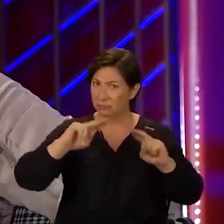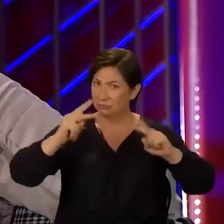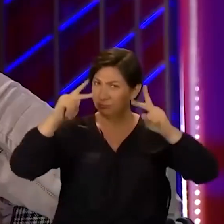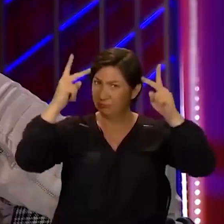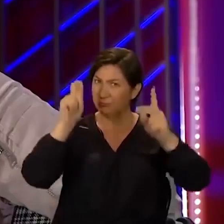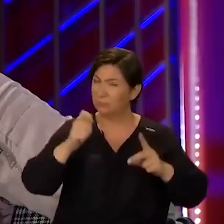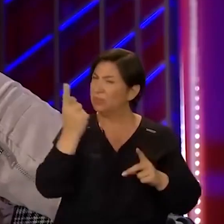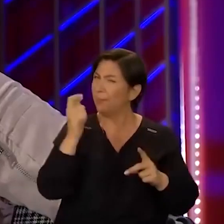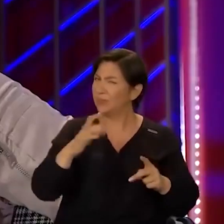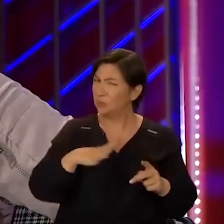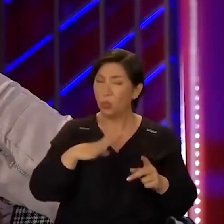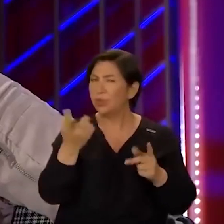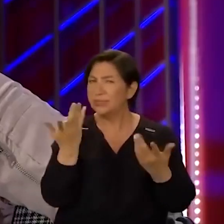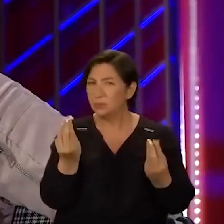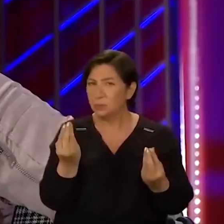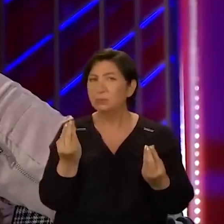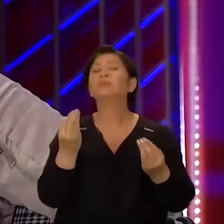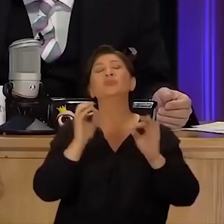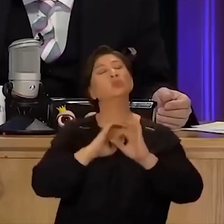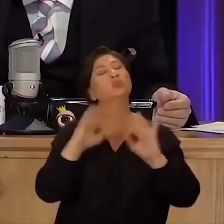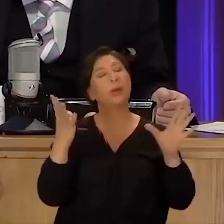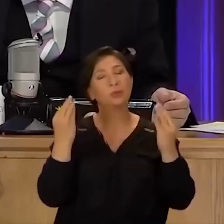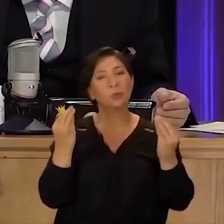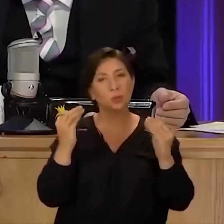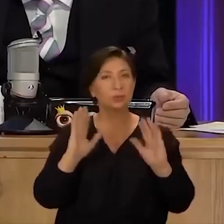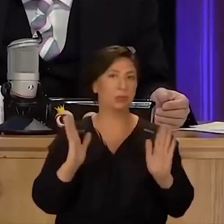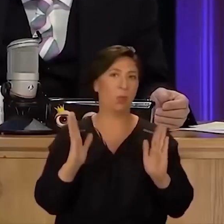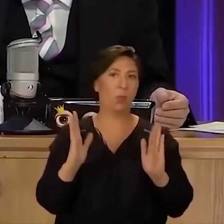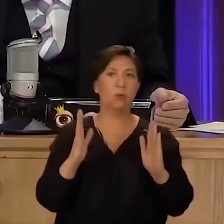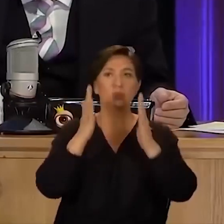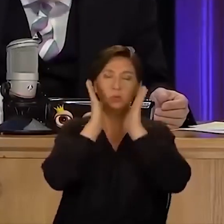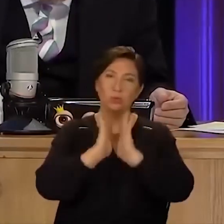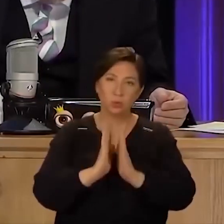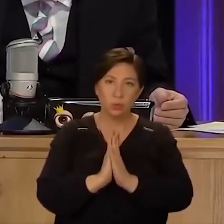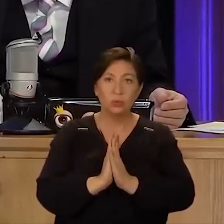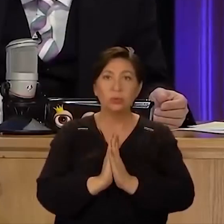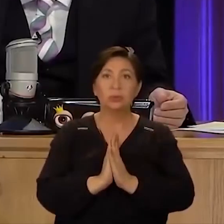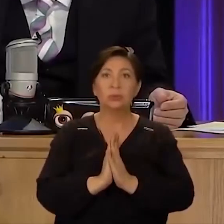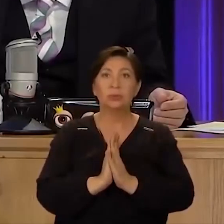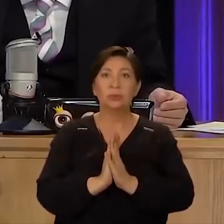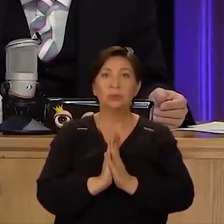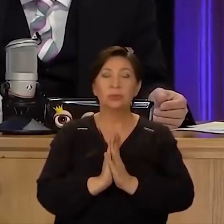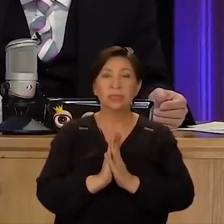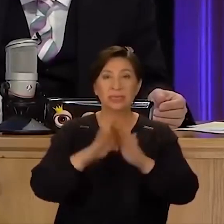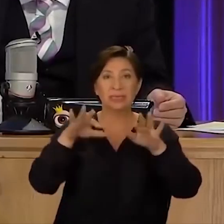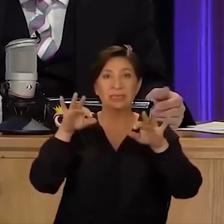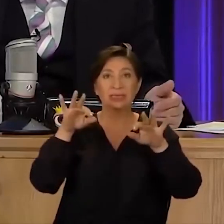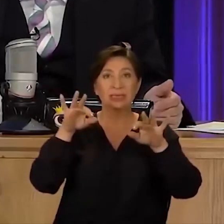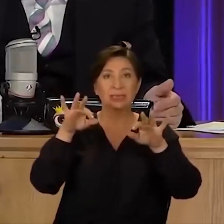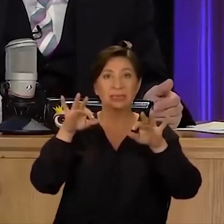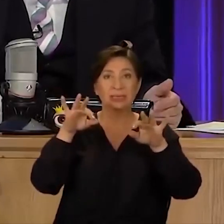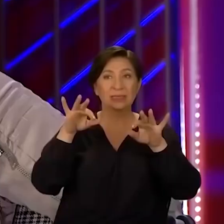gitmek istiyorsun bir şeyler yapmak istiyorsun Nasıl gidiyor işler Güzel gidiyor güzel gidiyor Çok şahane gidiyor çok şükür şimdi